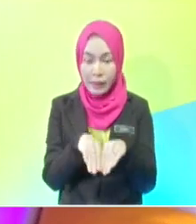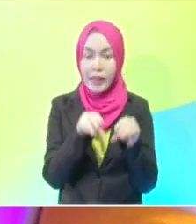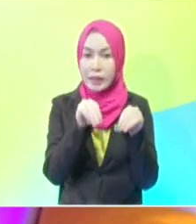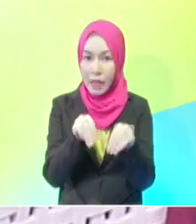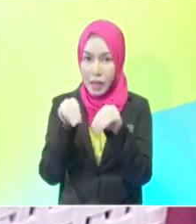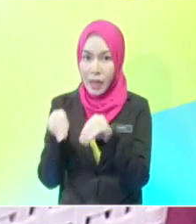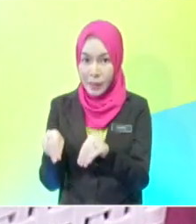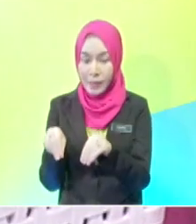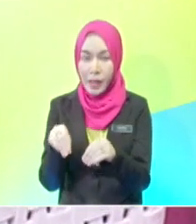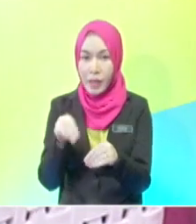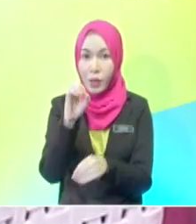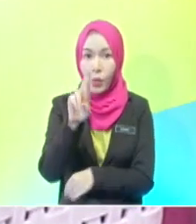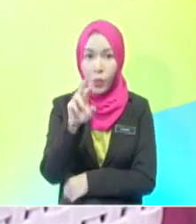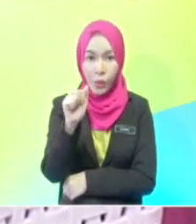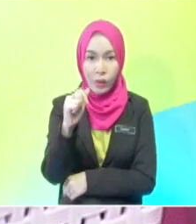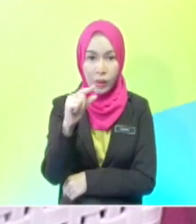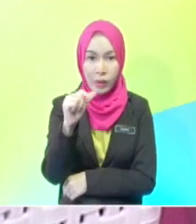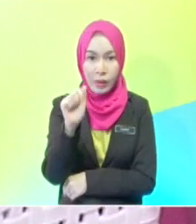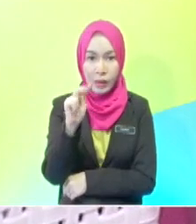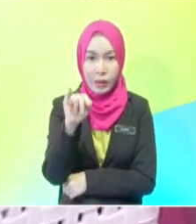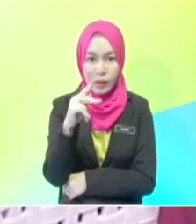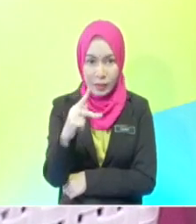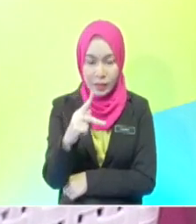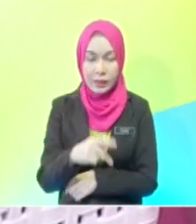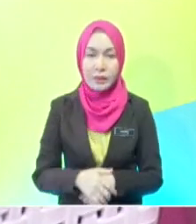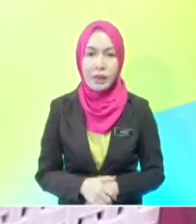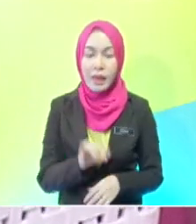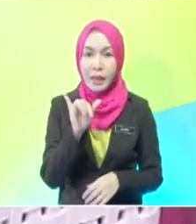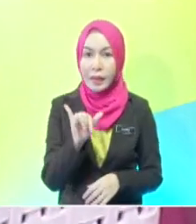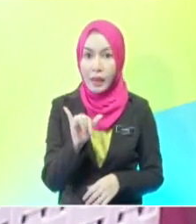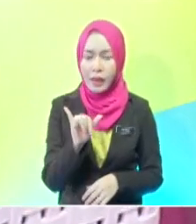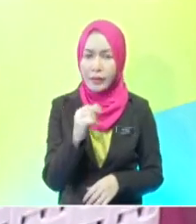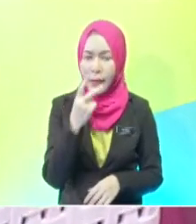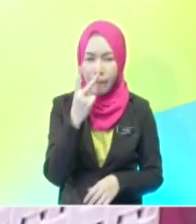memang dia macam tak gemuk sangat dimacam sayur-biasa